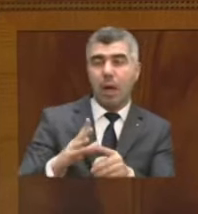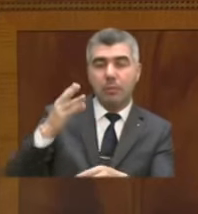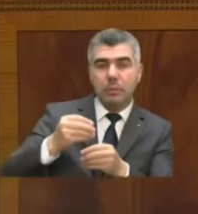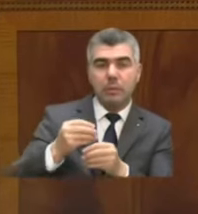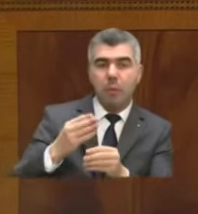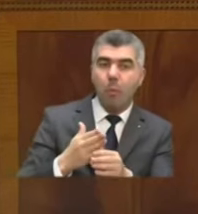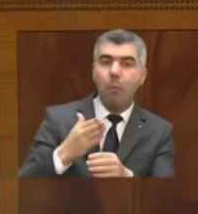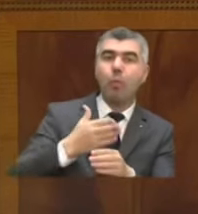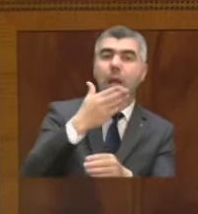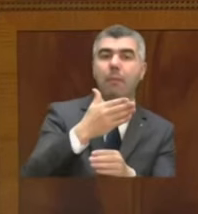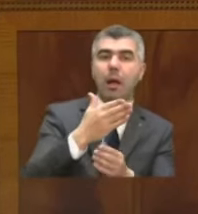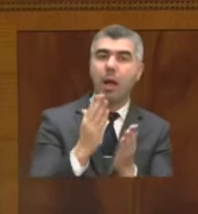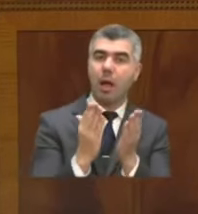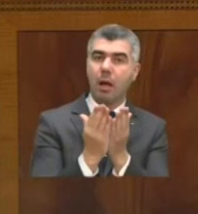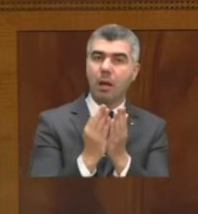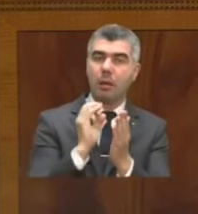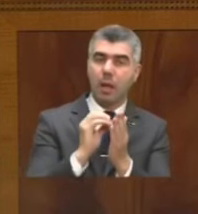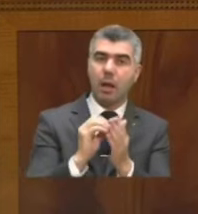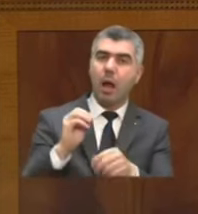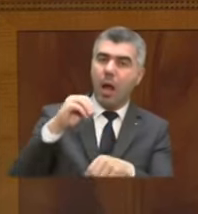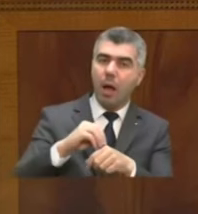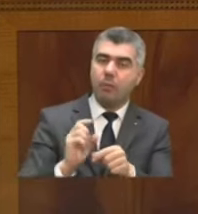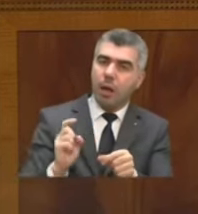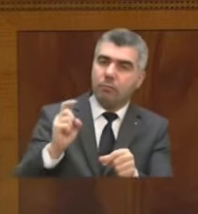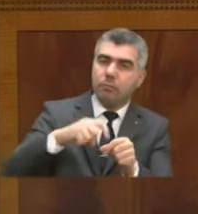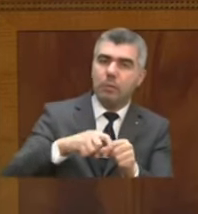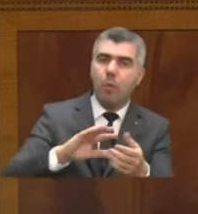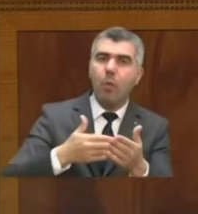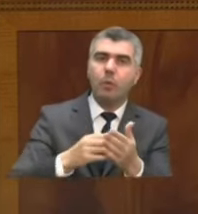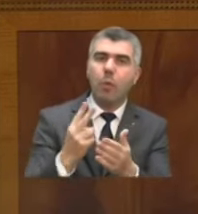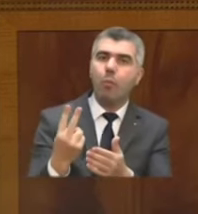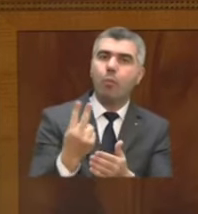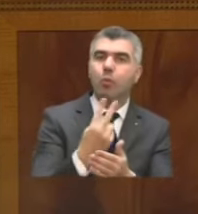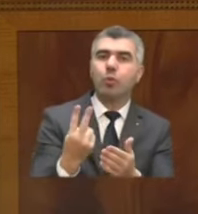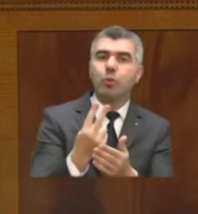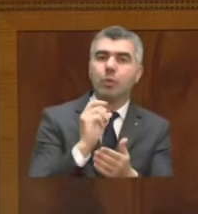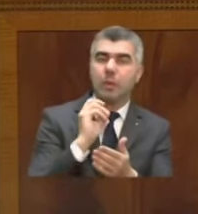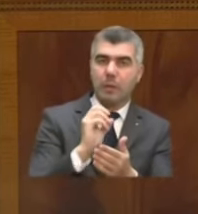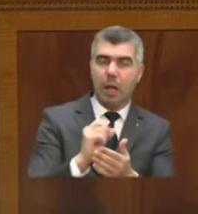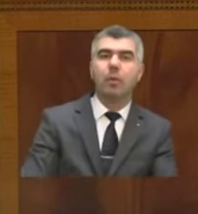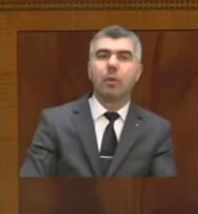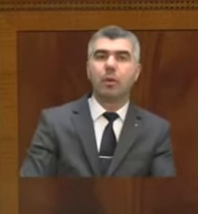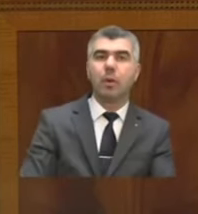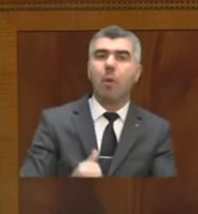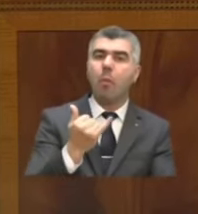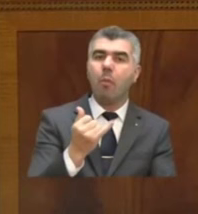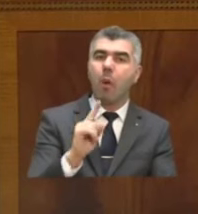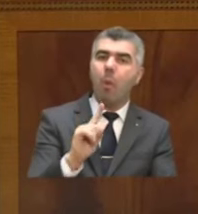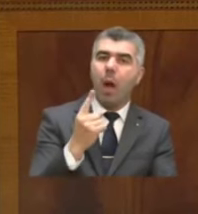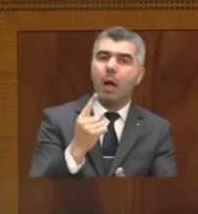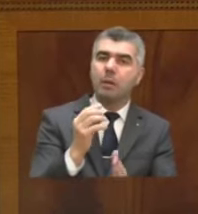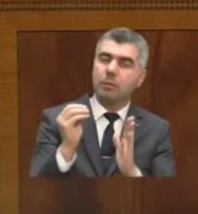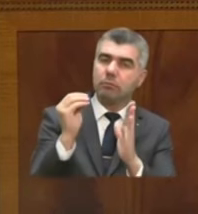اللاحقة، وكذا دمج كل حصتين مرتبطتين بدرس